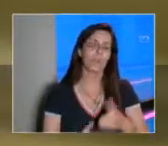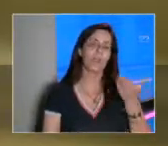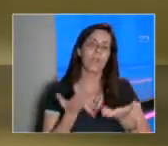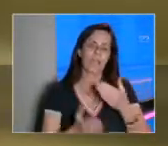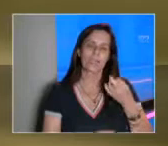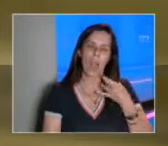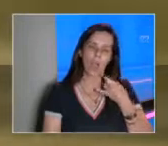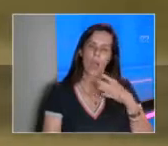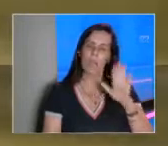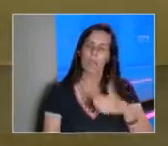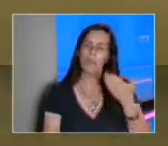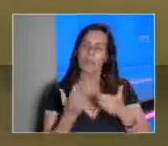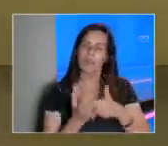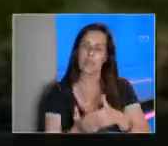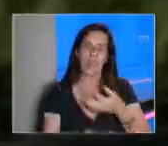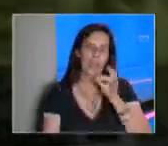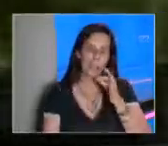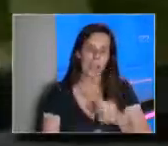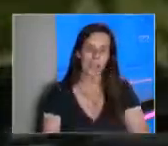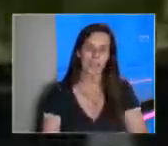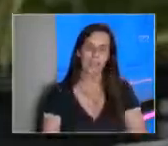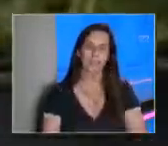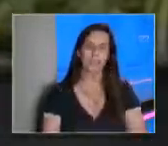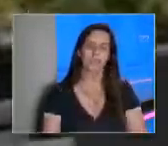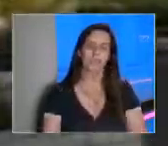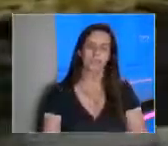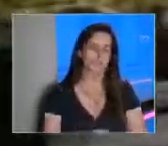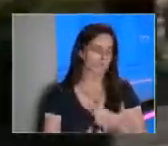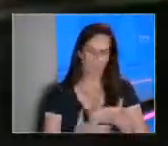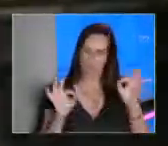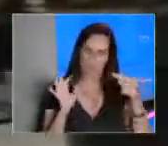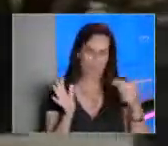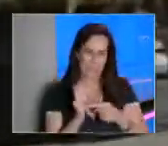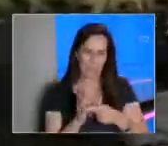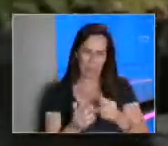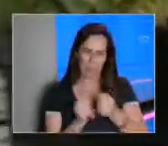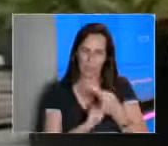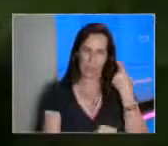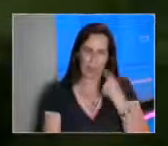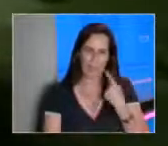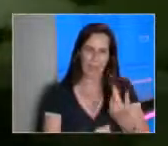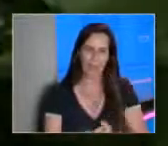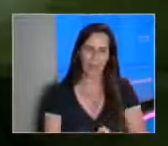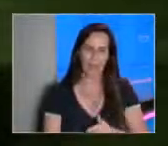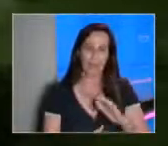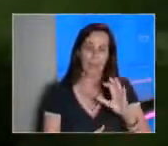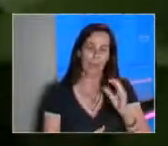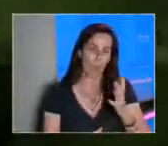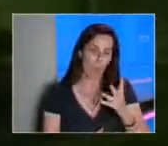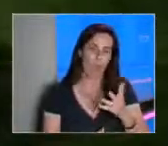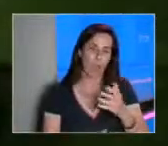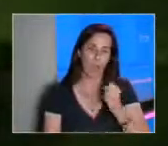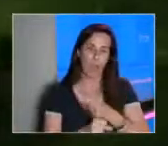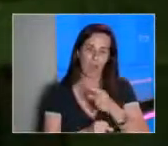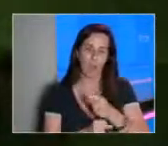יחסית לאלכוהול, אפילו יחסית לקפאין. אין שום סיבה שהוא יהיה פלילי, ואם כבר להפך,